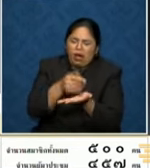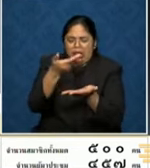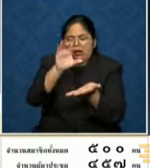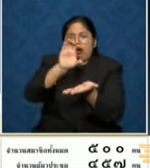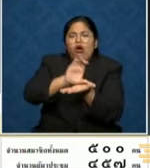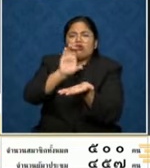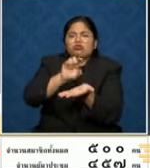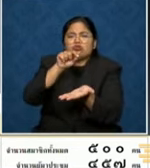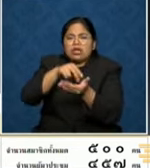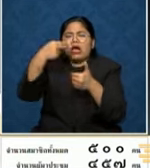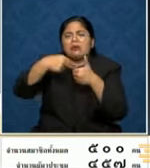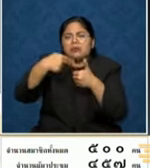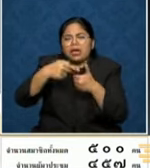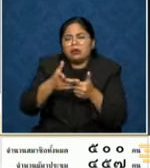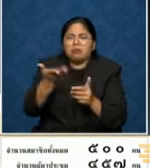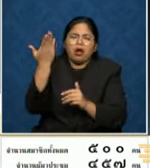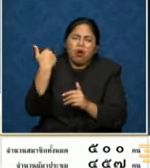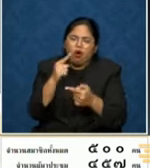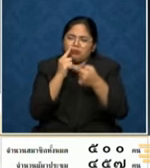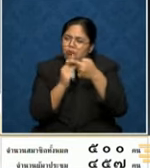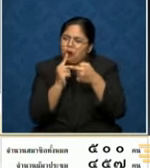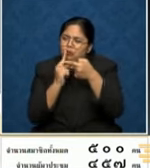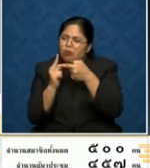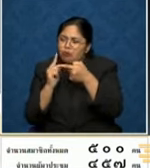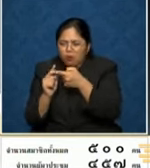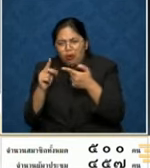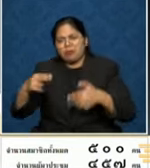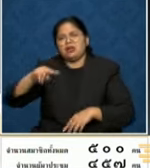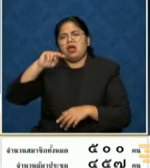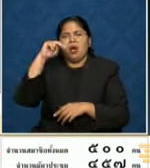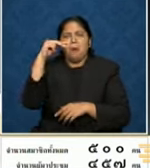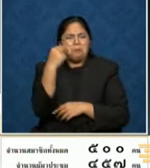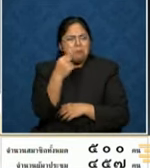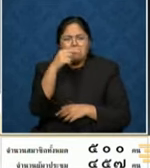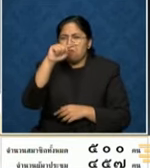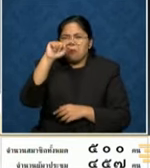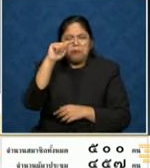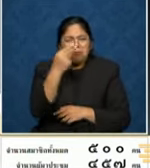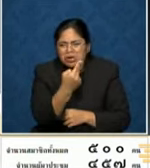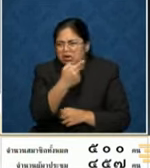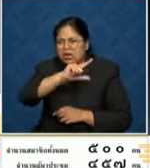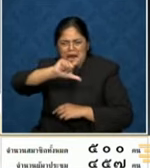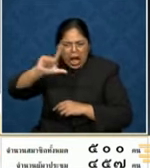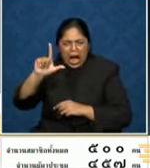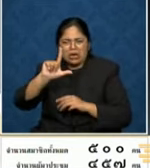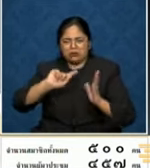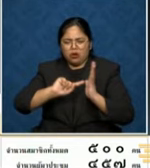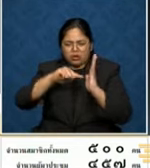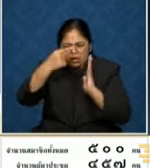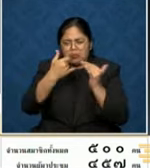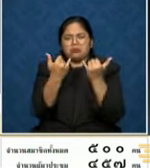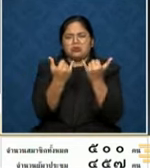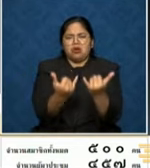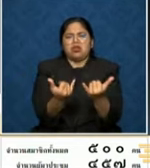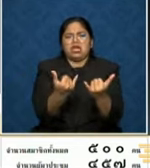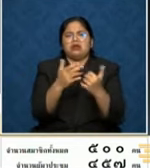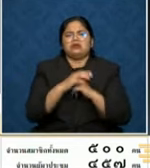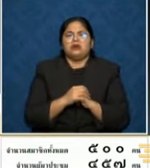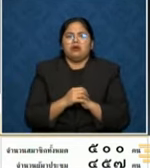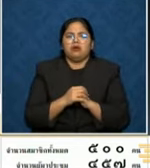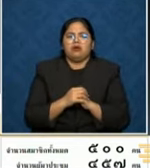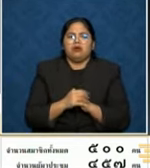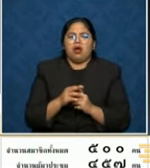นเองเนี่ยเคยอยู่ในแดนบวกนะคะบวกหลายหมื่นล้านในช่วงตอนที่เริ่มรัฐบาลใหม่ๆแต่ทุกวันนี้นะคะ